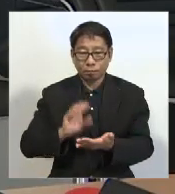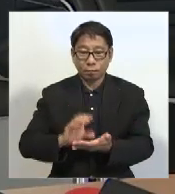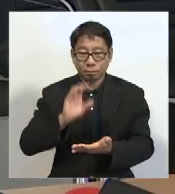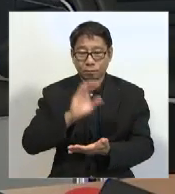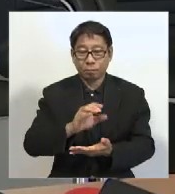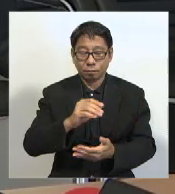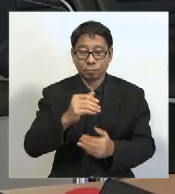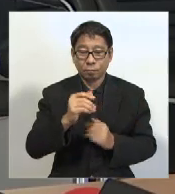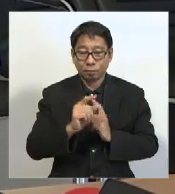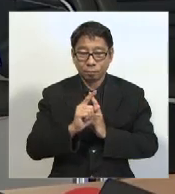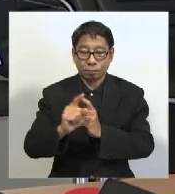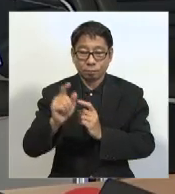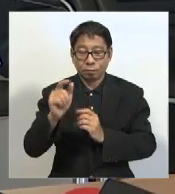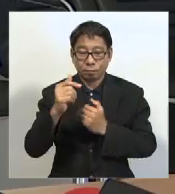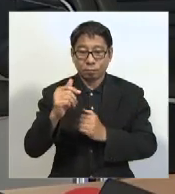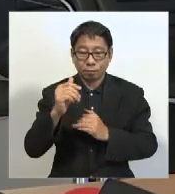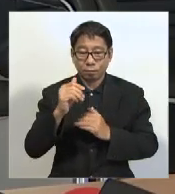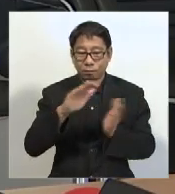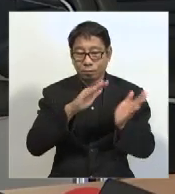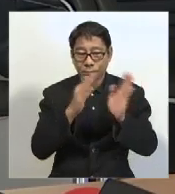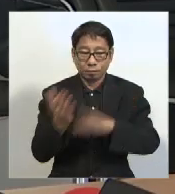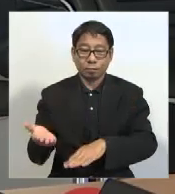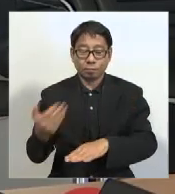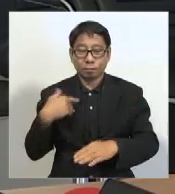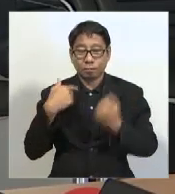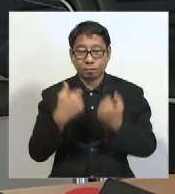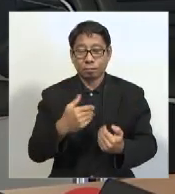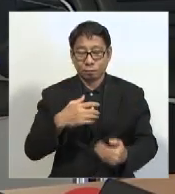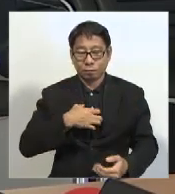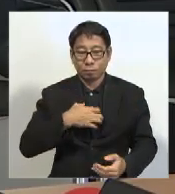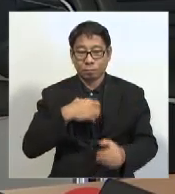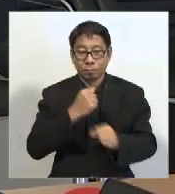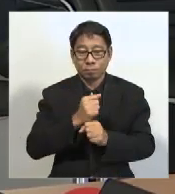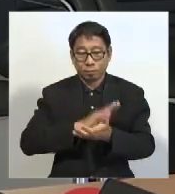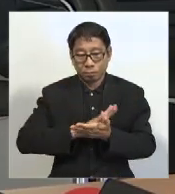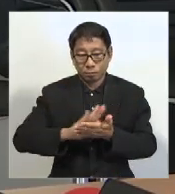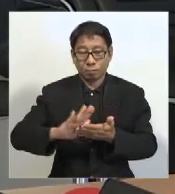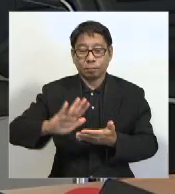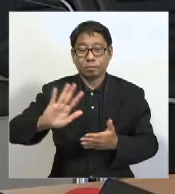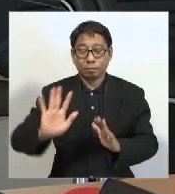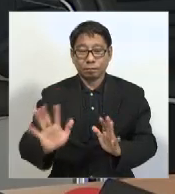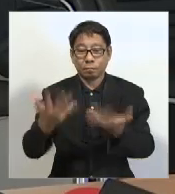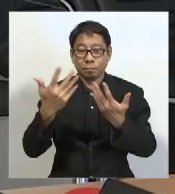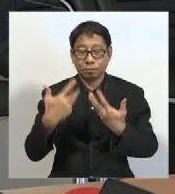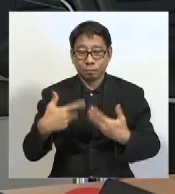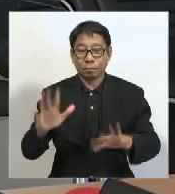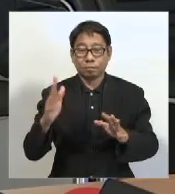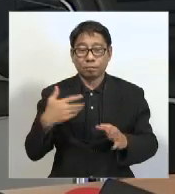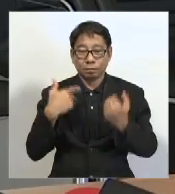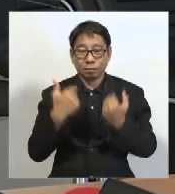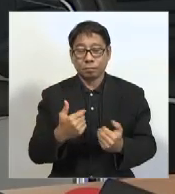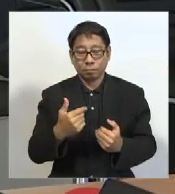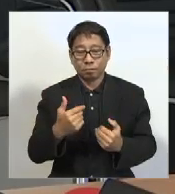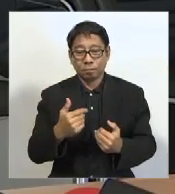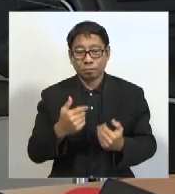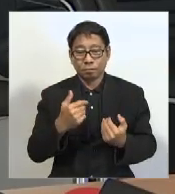ตามคันลองของมันเนี่ยมันสะดุดล้มลงเพราะนั้นก็อยากให้กระบวนการตรงนี้มันทำได้เสร็จสิ้นซะก่อนนะครับแล้วหลังจากนั้นเนี่ยมันก็